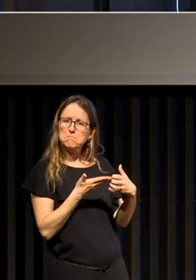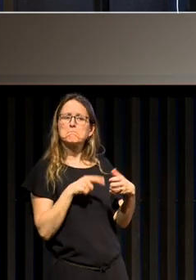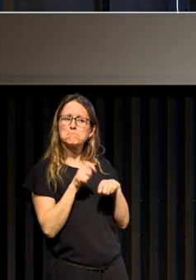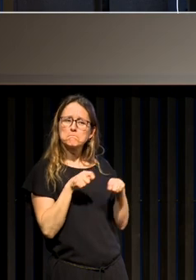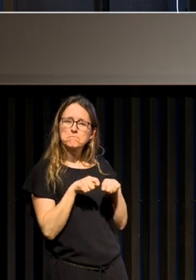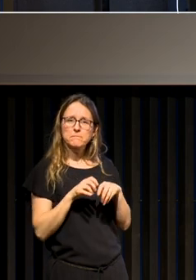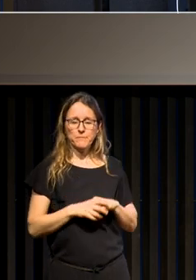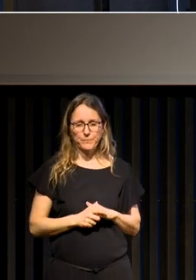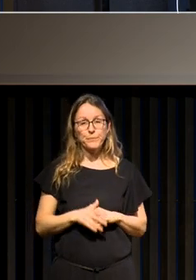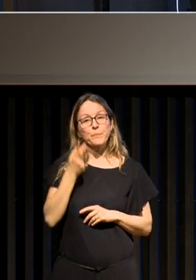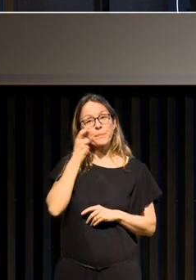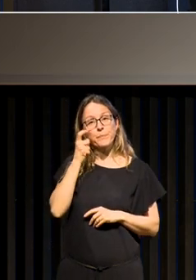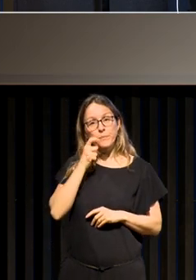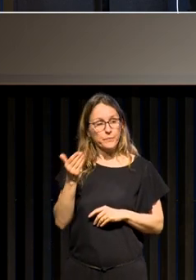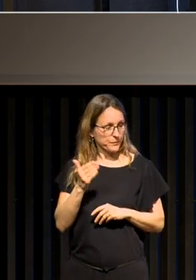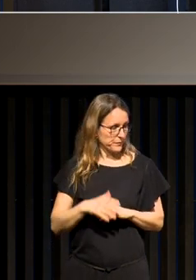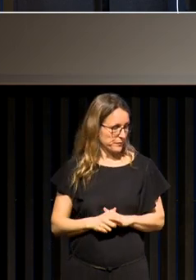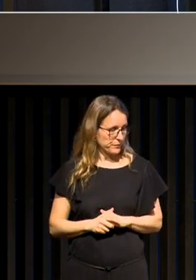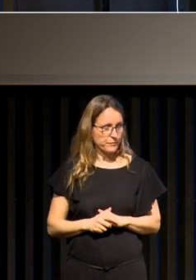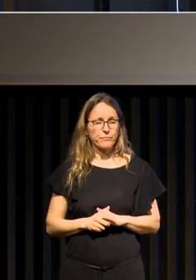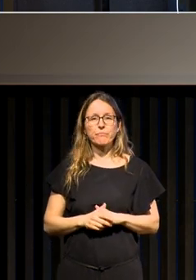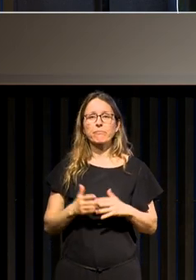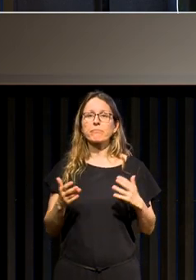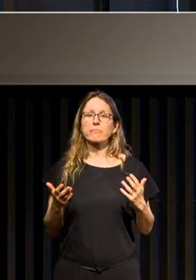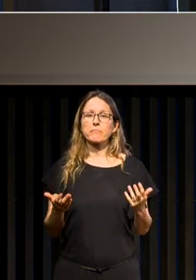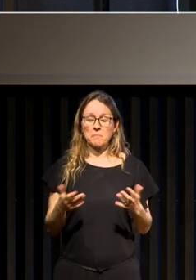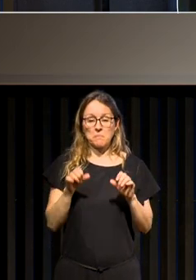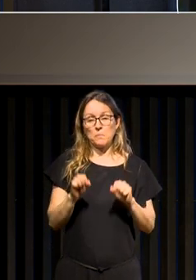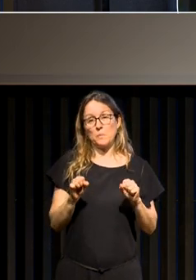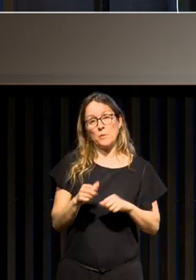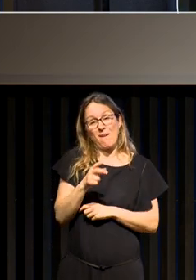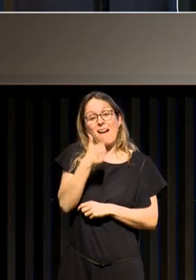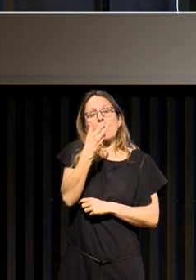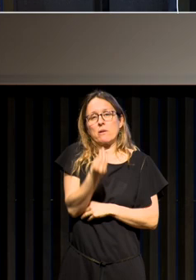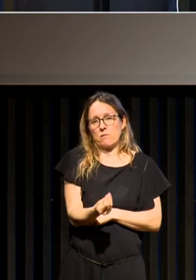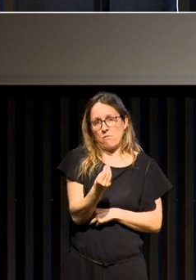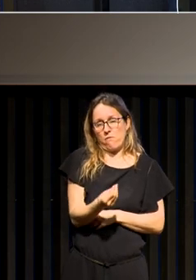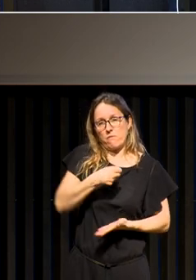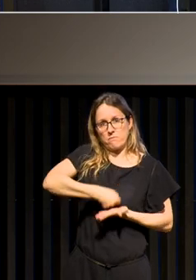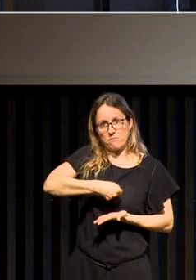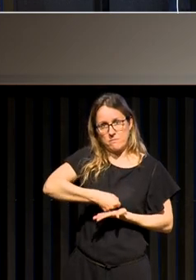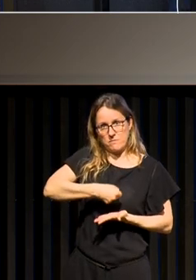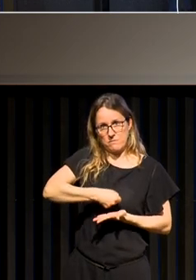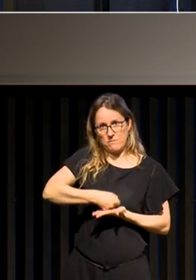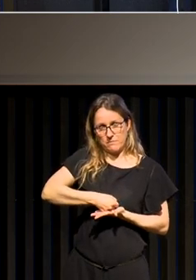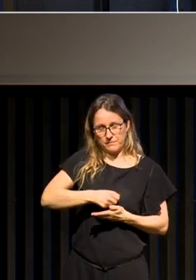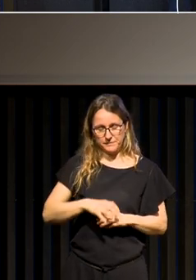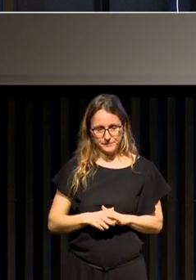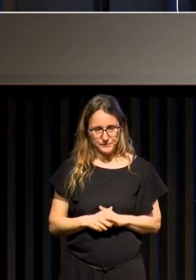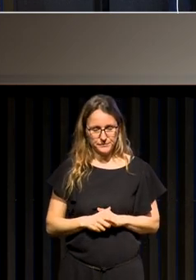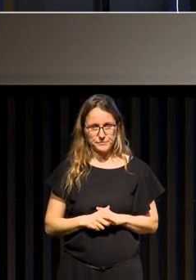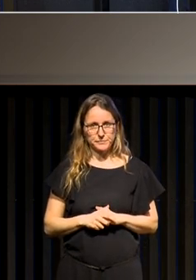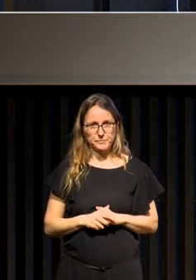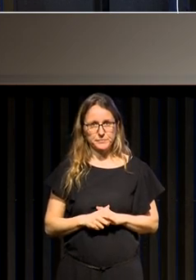que la probabilité d'avoir au moins un enfant, d'accord,